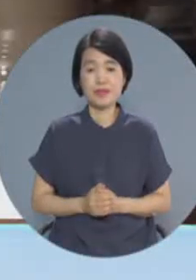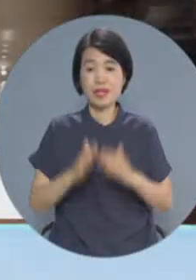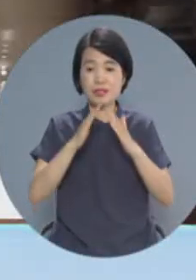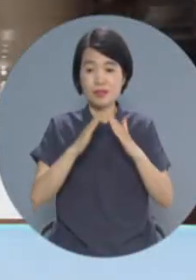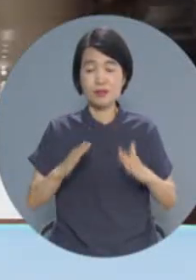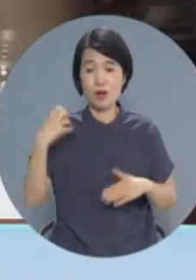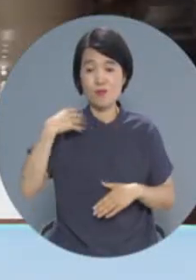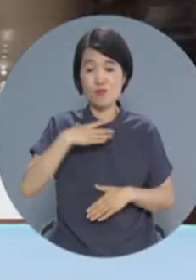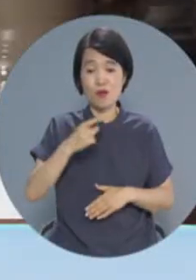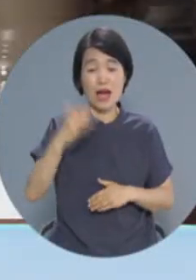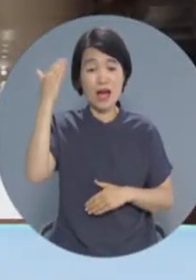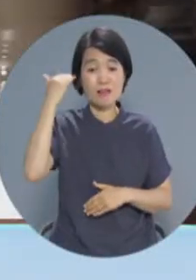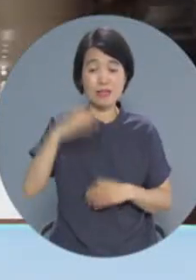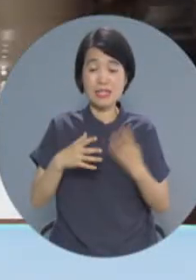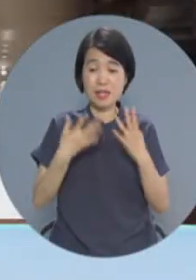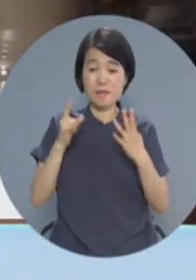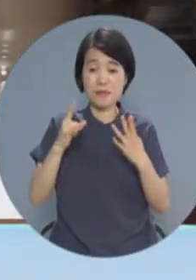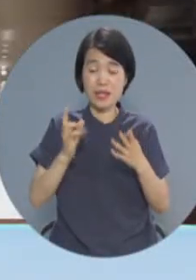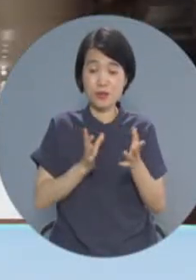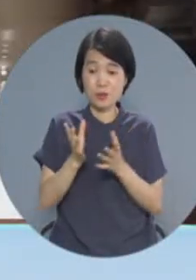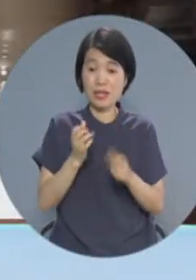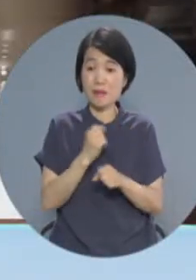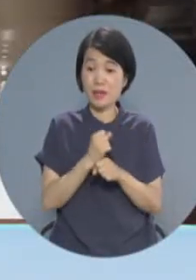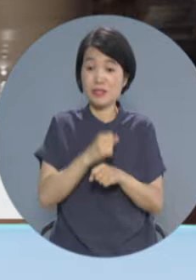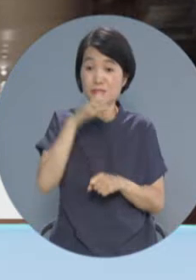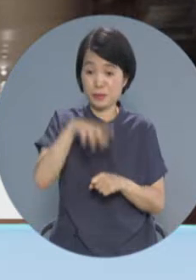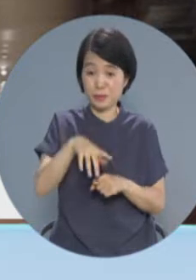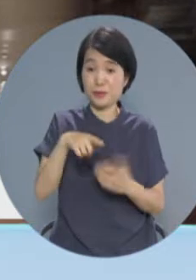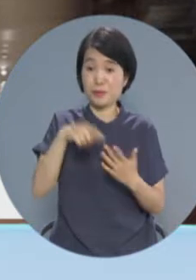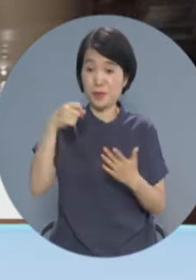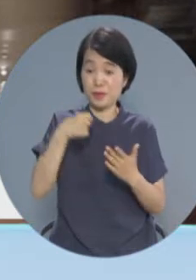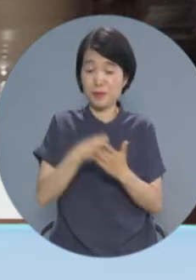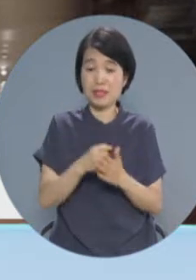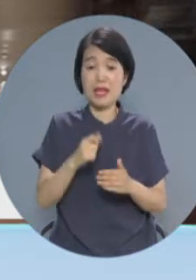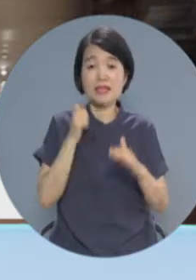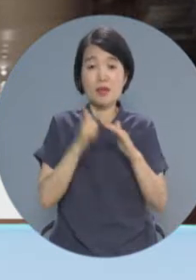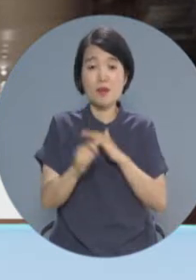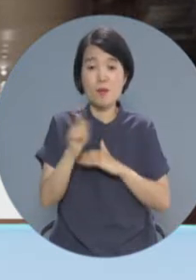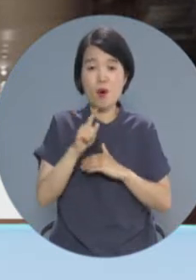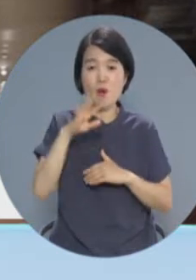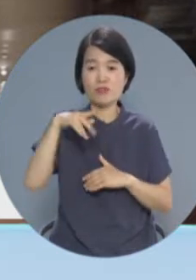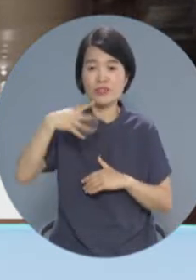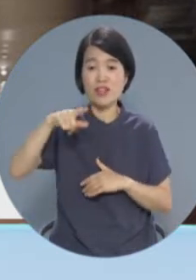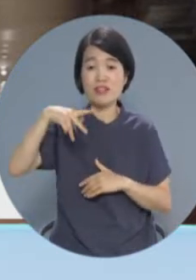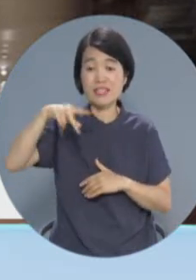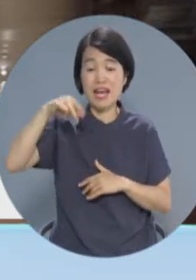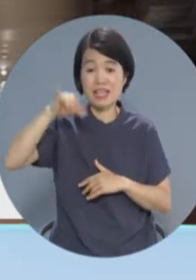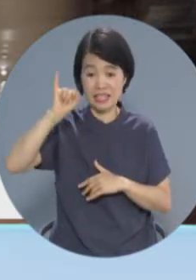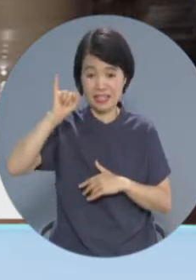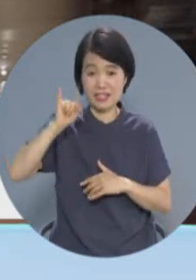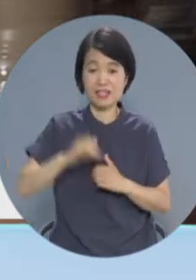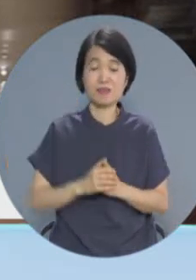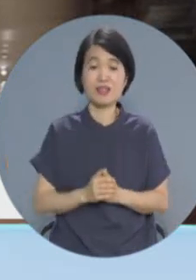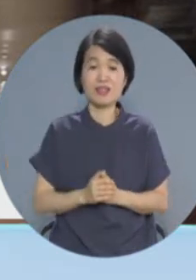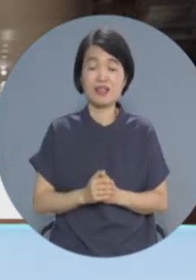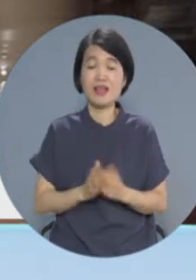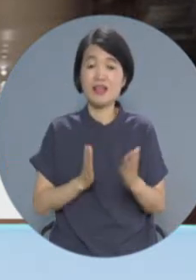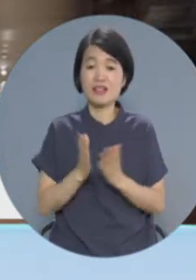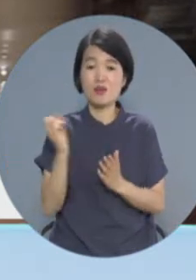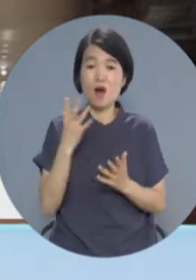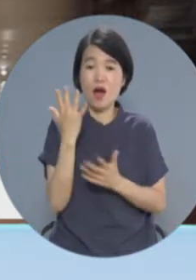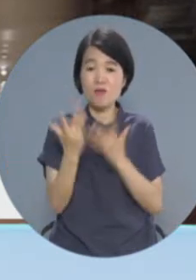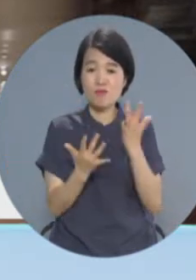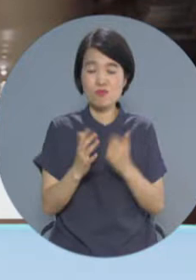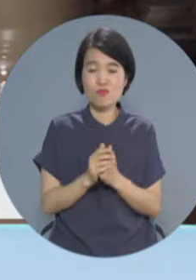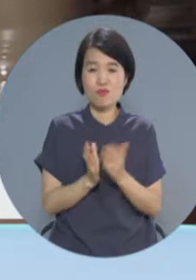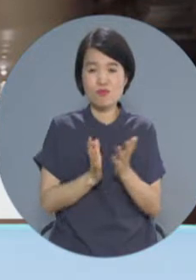전남 무안은 우리나라 3대 도자기 발상지로 꼽히는데요. 대표적인 도자기가 분청사기입니다. 흙과 불,